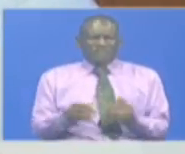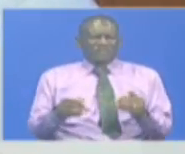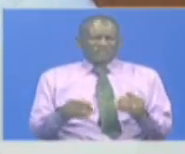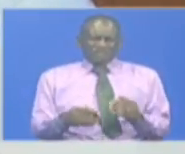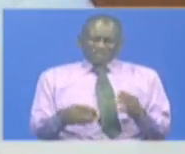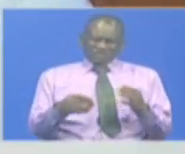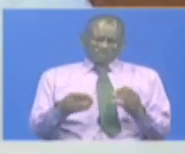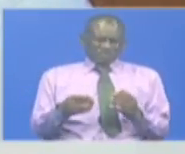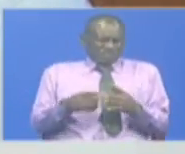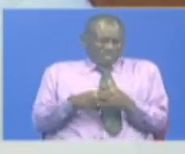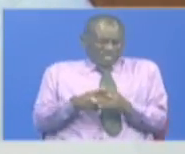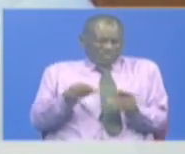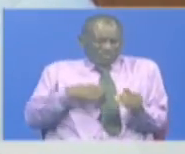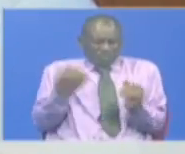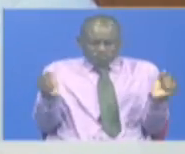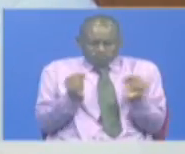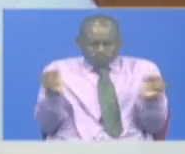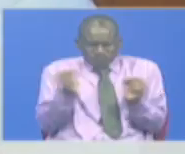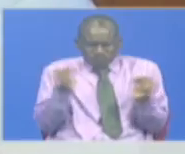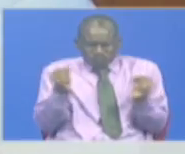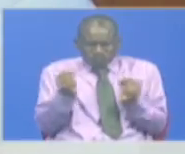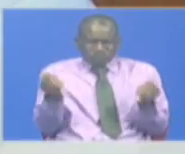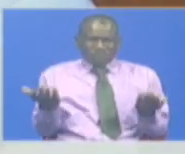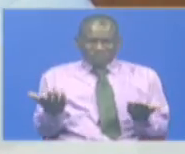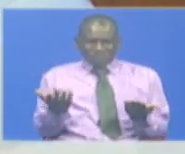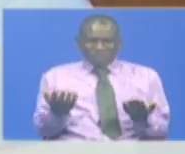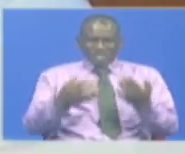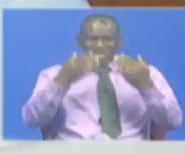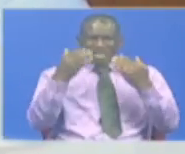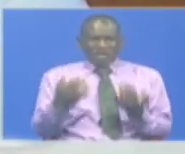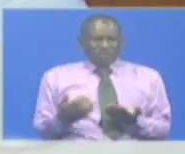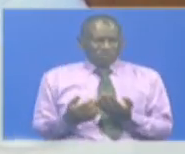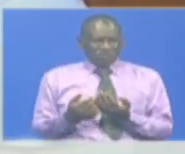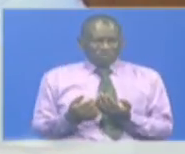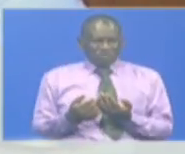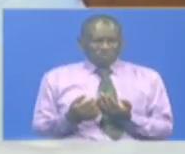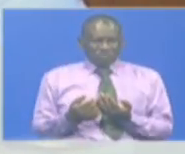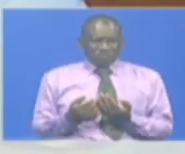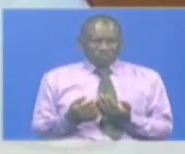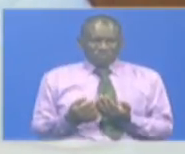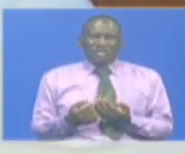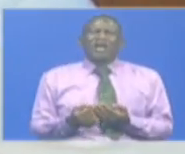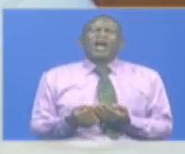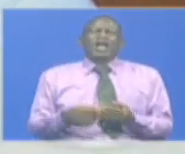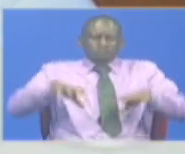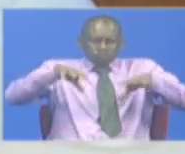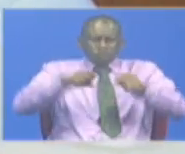anasikia baridi. So ikabidi ni book appointment na daktari.